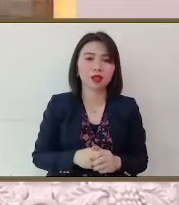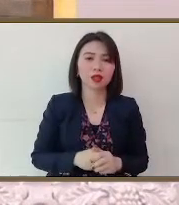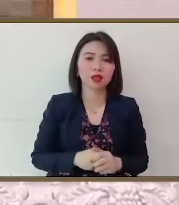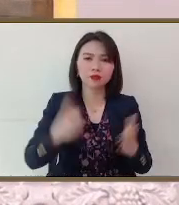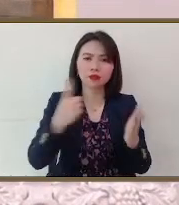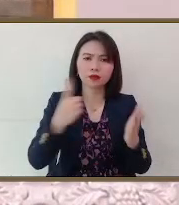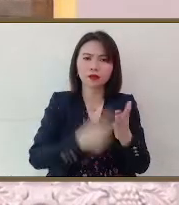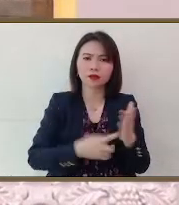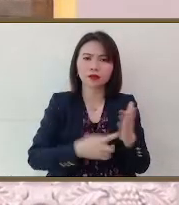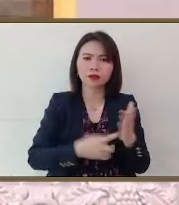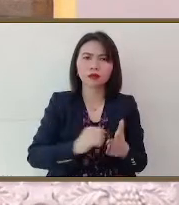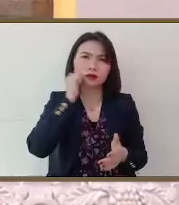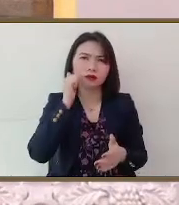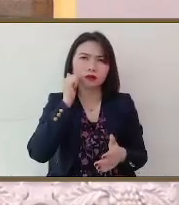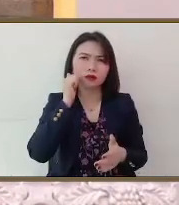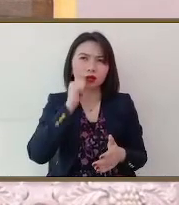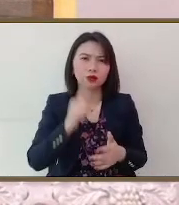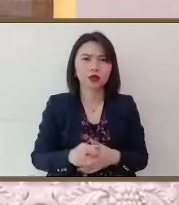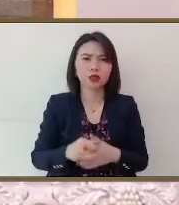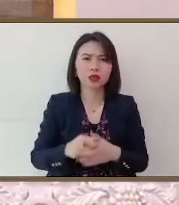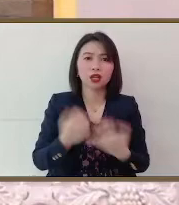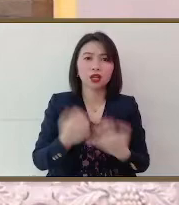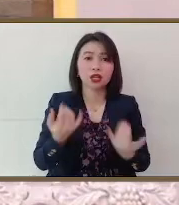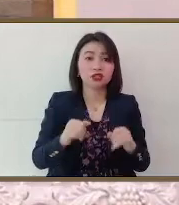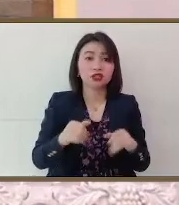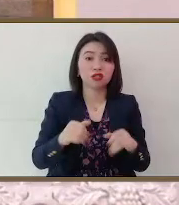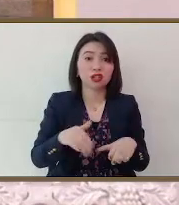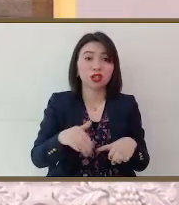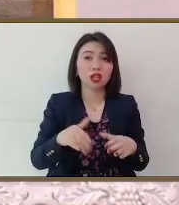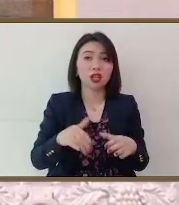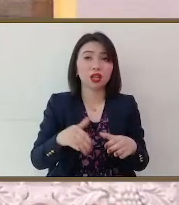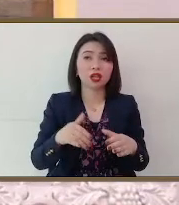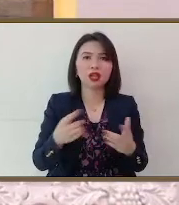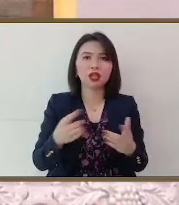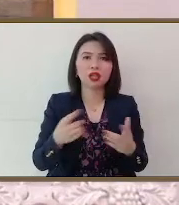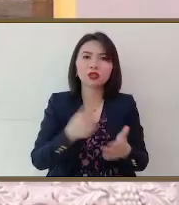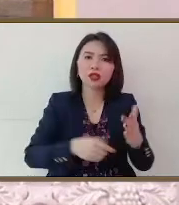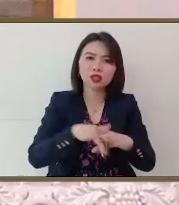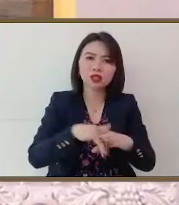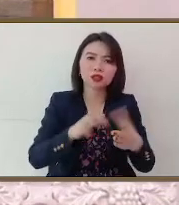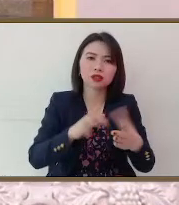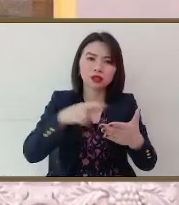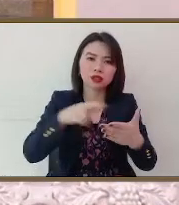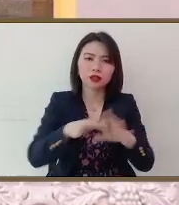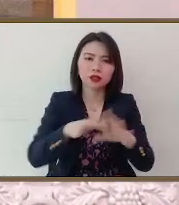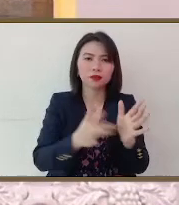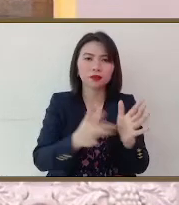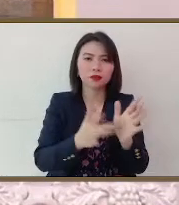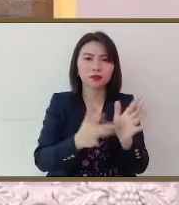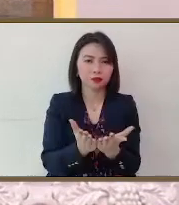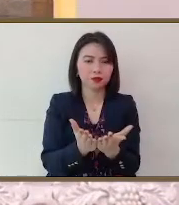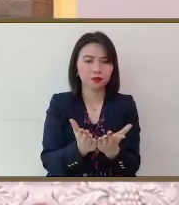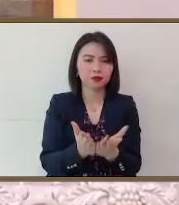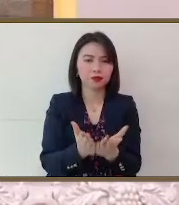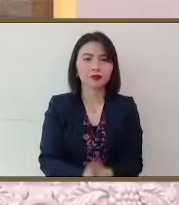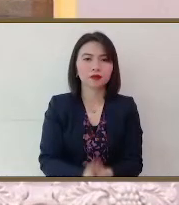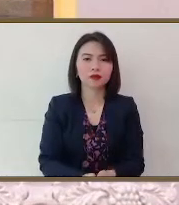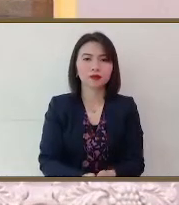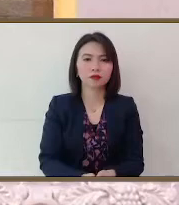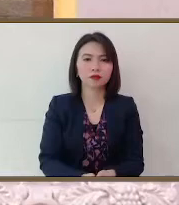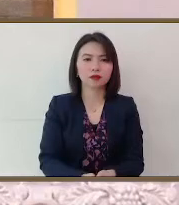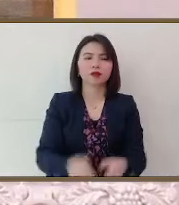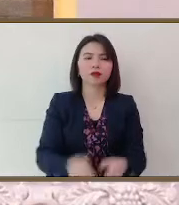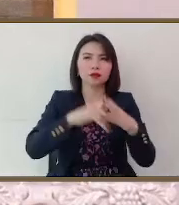the written word of God. Nakikita niyo po na ang laban po nila lagi is about the verse, a